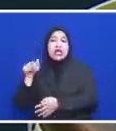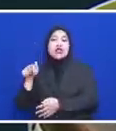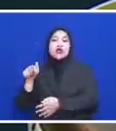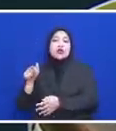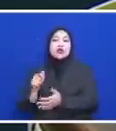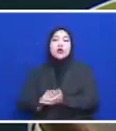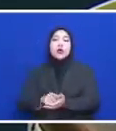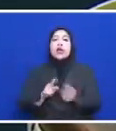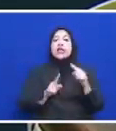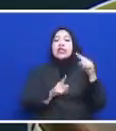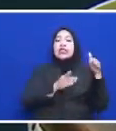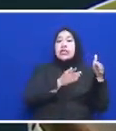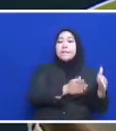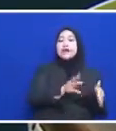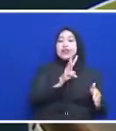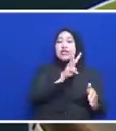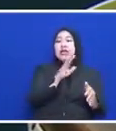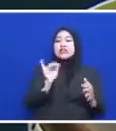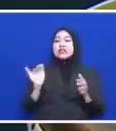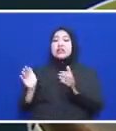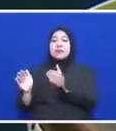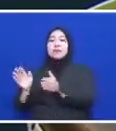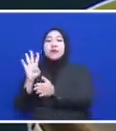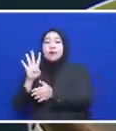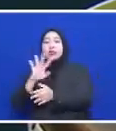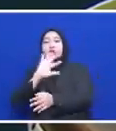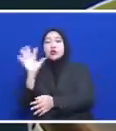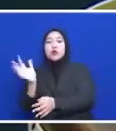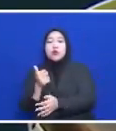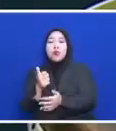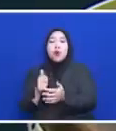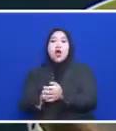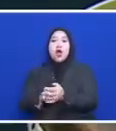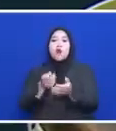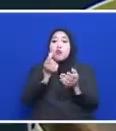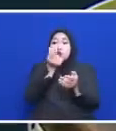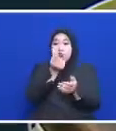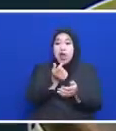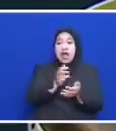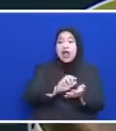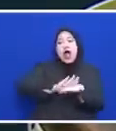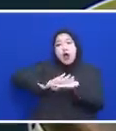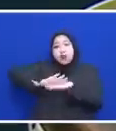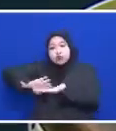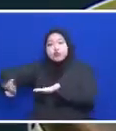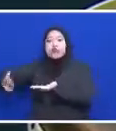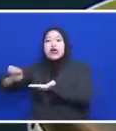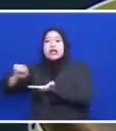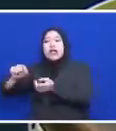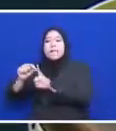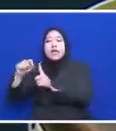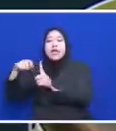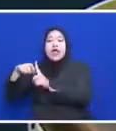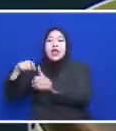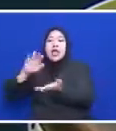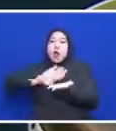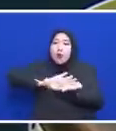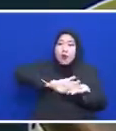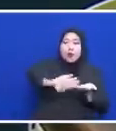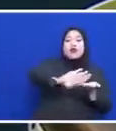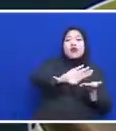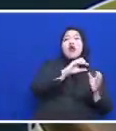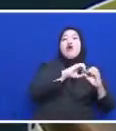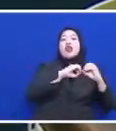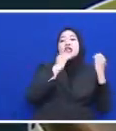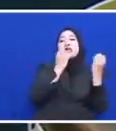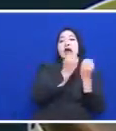menggunakan tipe 3 dan tipe 4 di dalam semua kegiatan kemasyarakatan. Uangnya diberikan kepada PKK, uangnya diberikan kepada organisasi, mereka